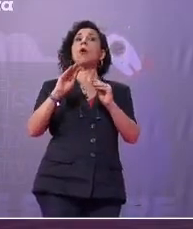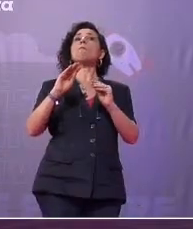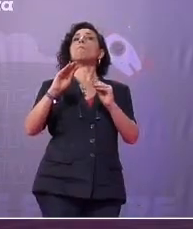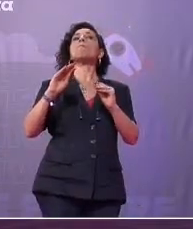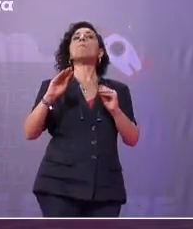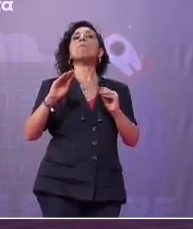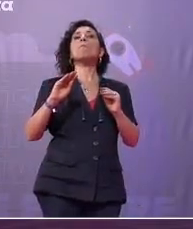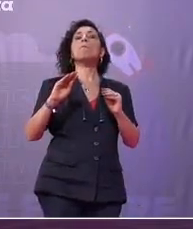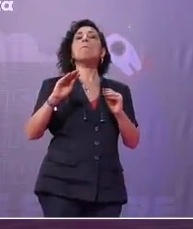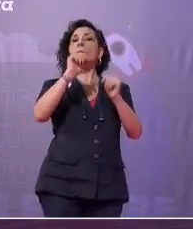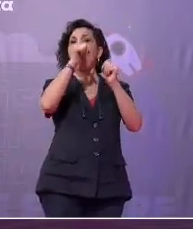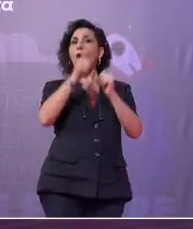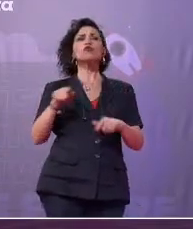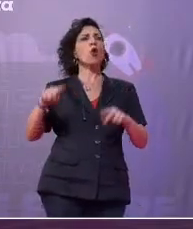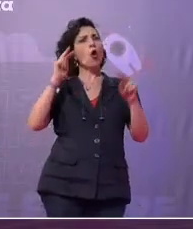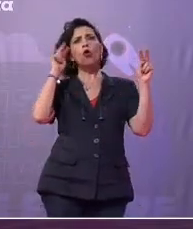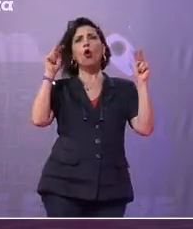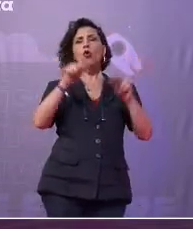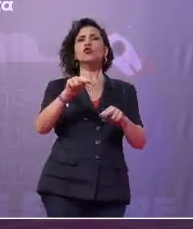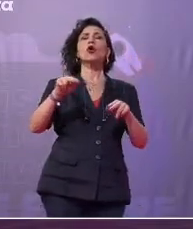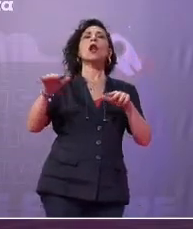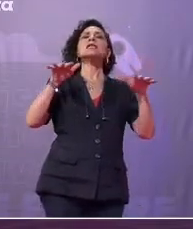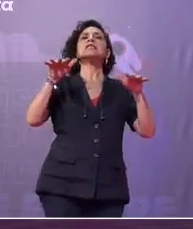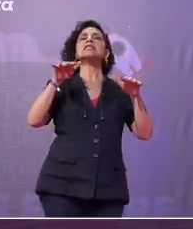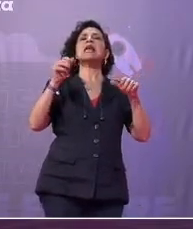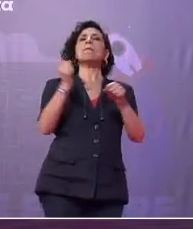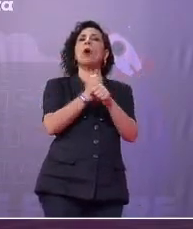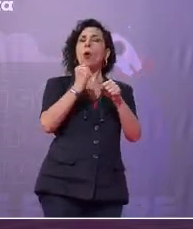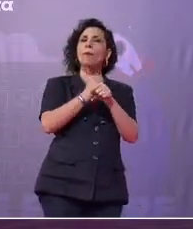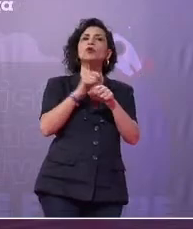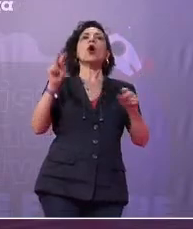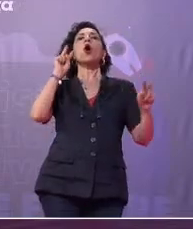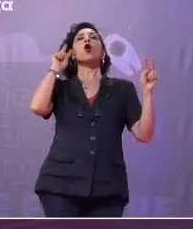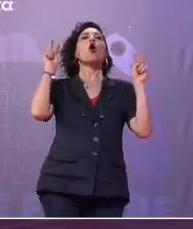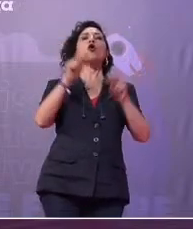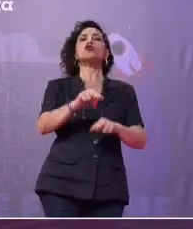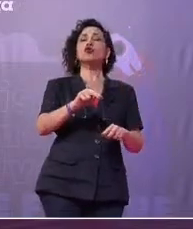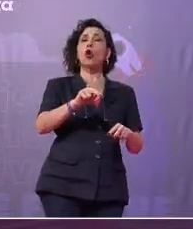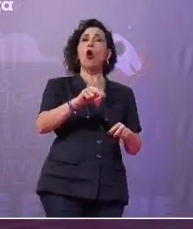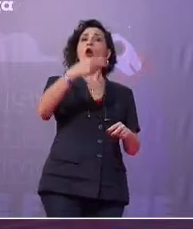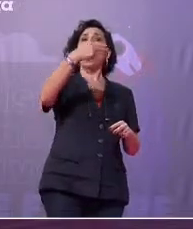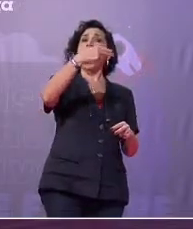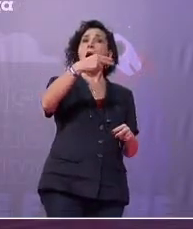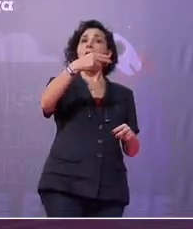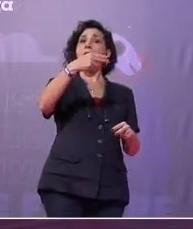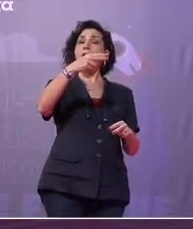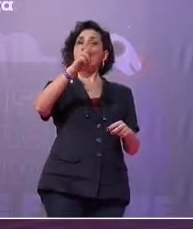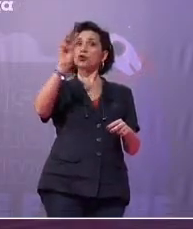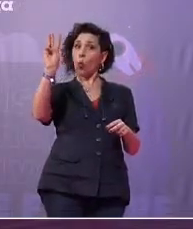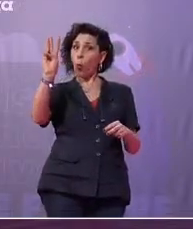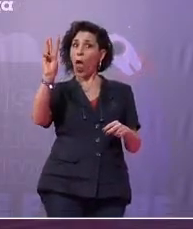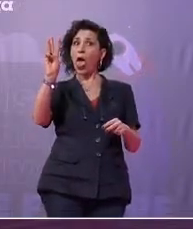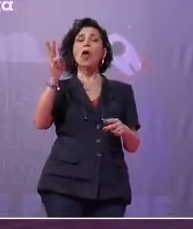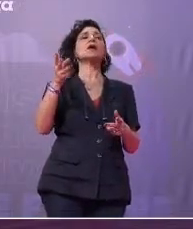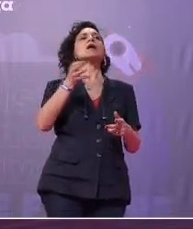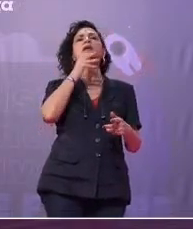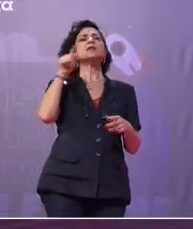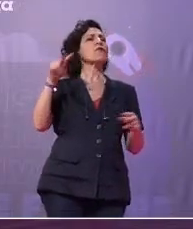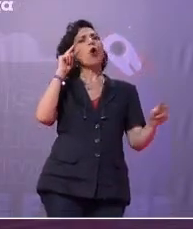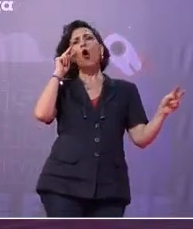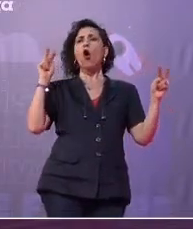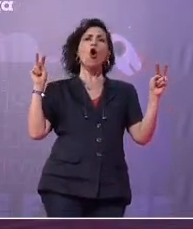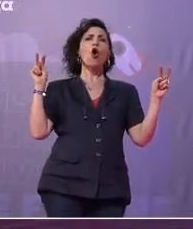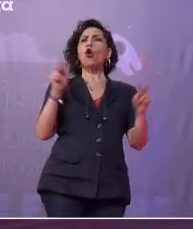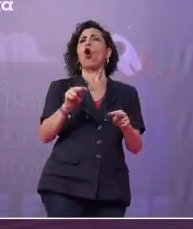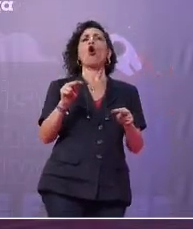del sistema operativo ha il completo controllo dell'hardware e quindi riuscirà riesce molto velocemente a fare queste cose quindi non soltanto ti